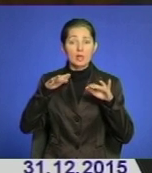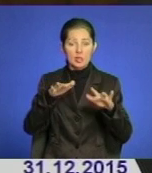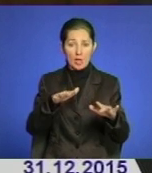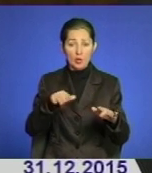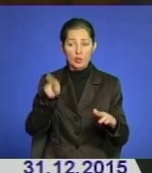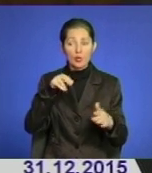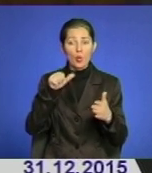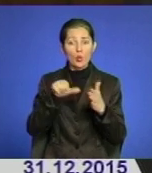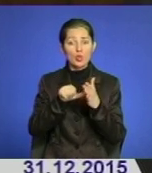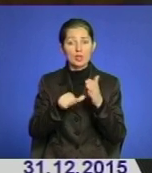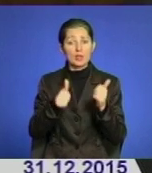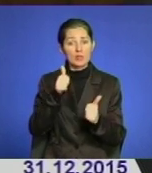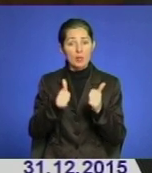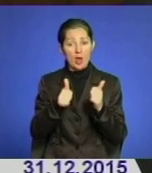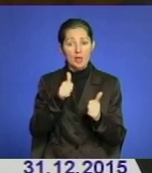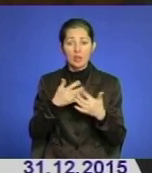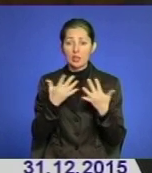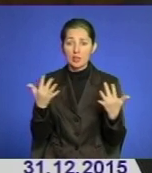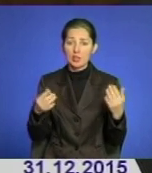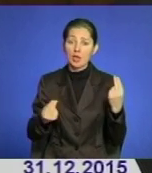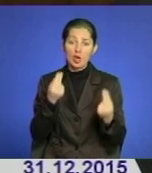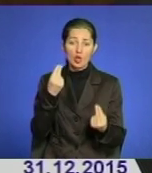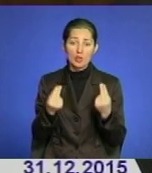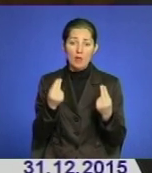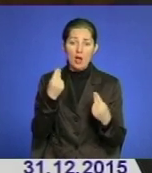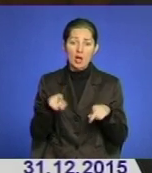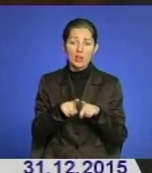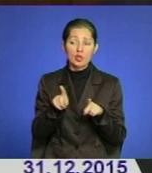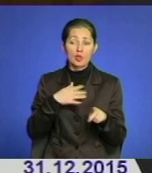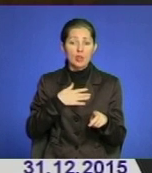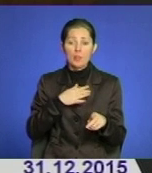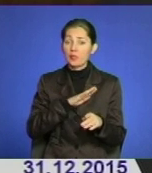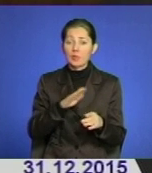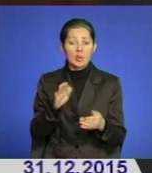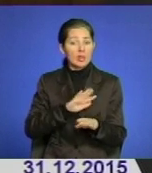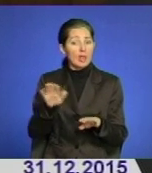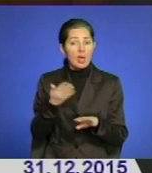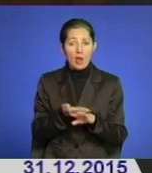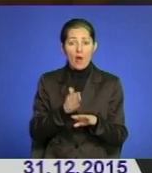участі у змаганнях і всяких розвагах. Так що нам не складає великої